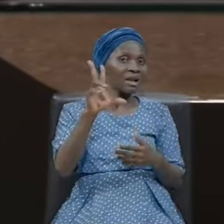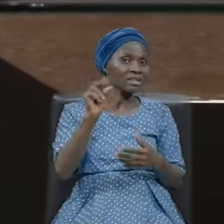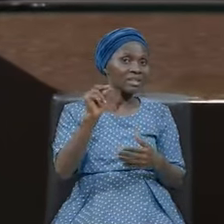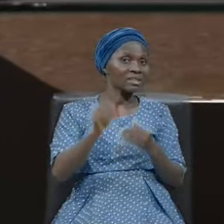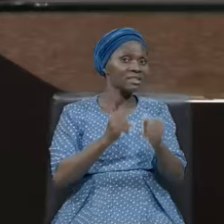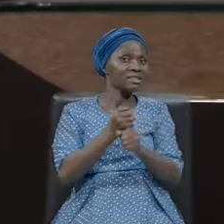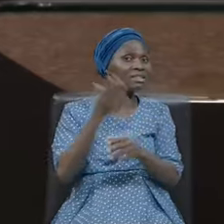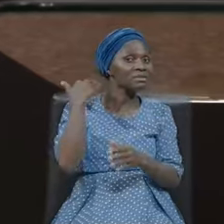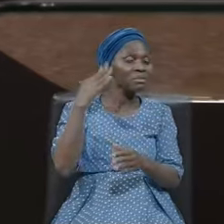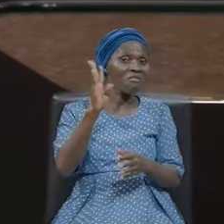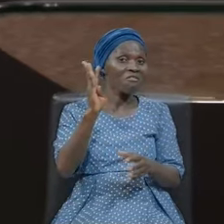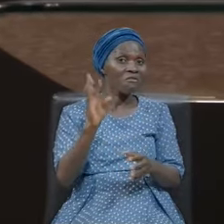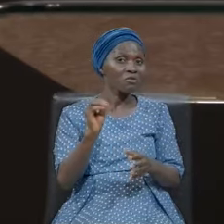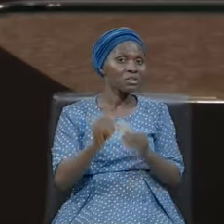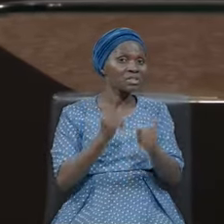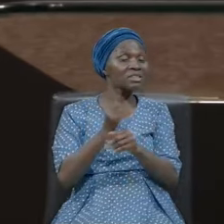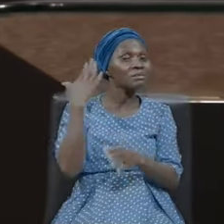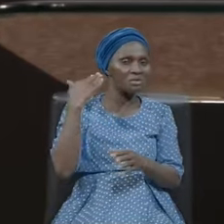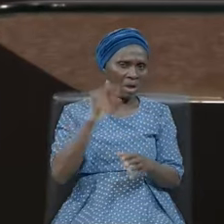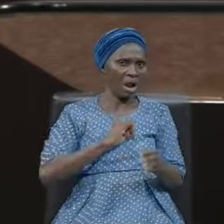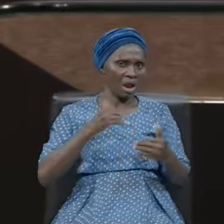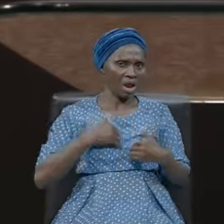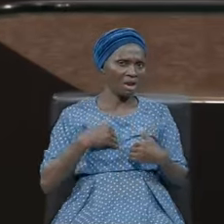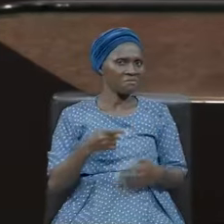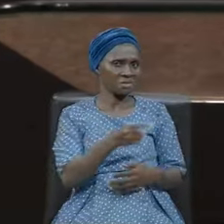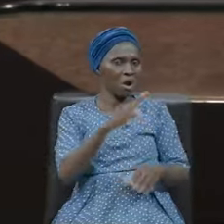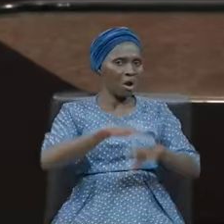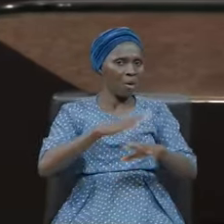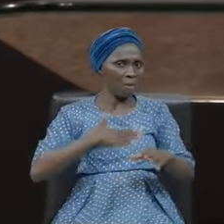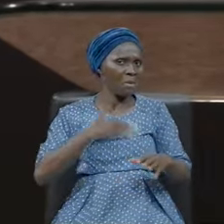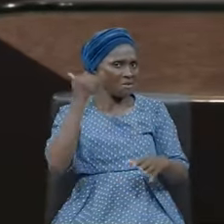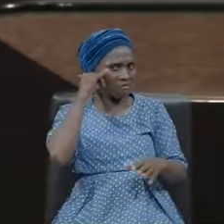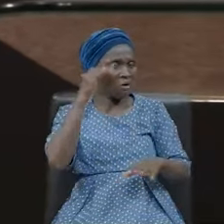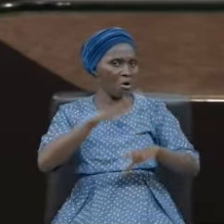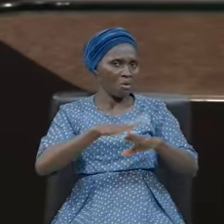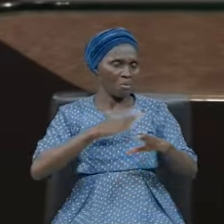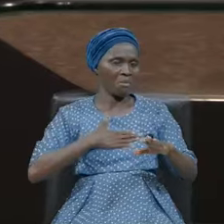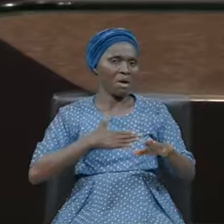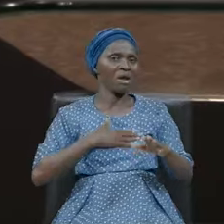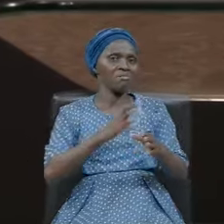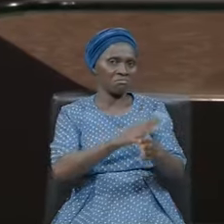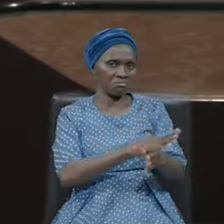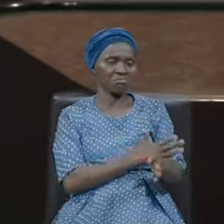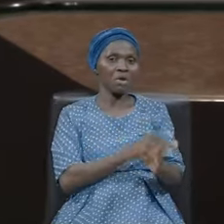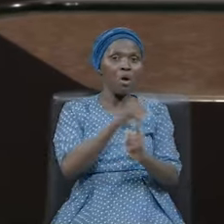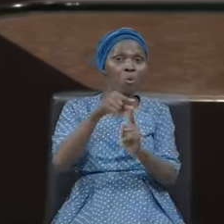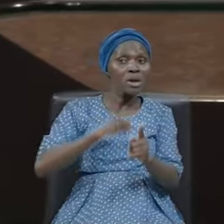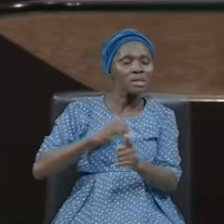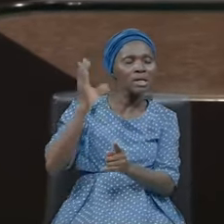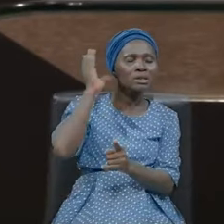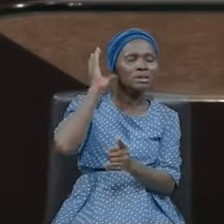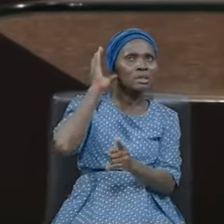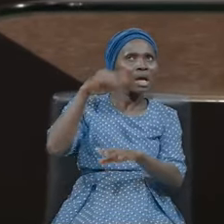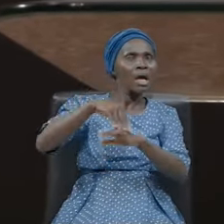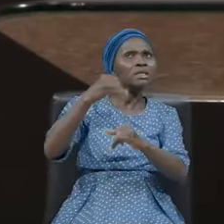passés, 40 ans passés, je les avais sur mon iPhone. Quand j'écoute, à la fin,